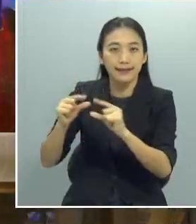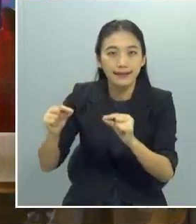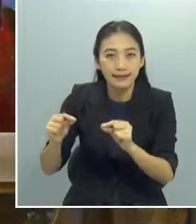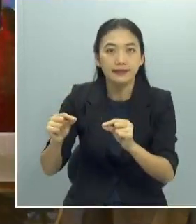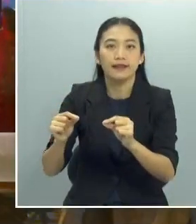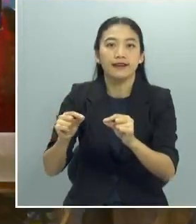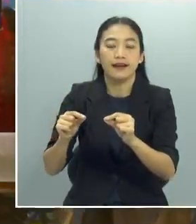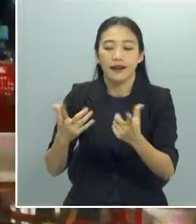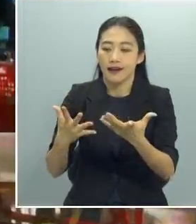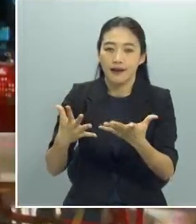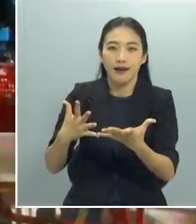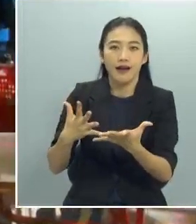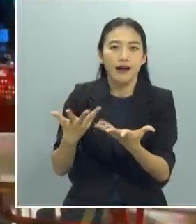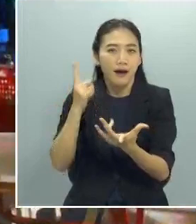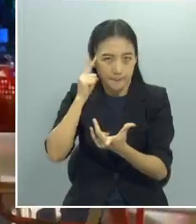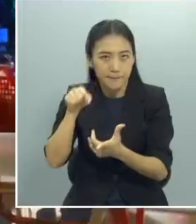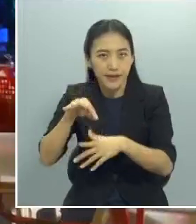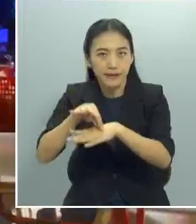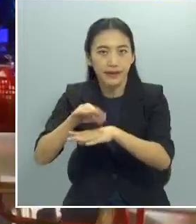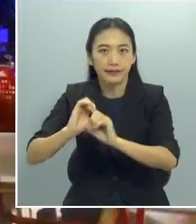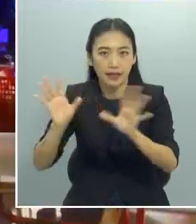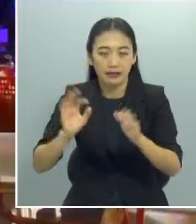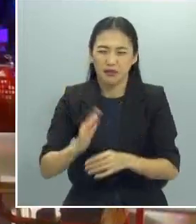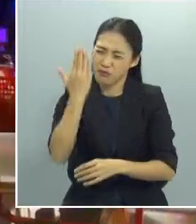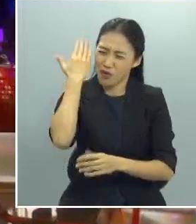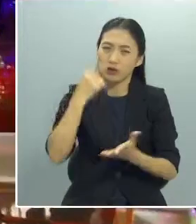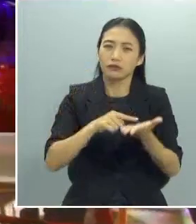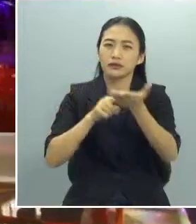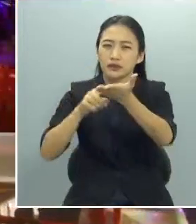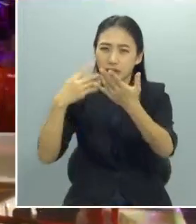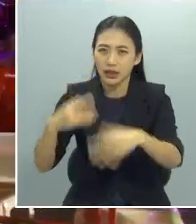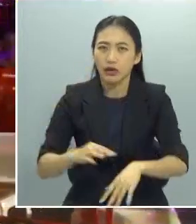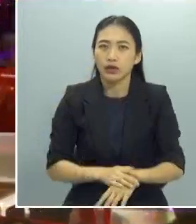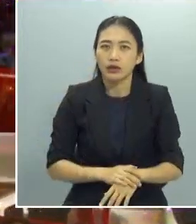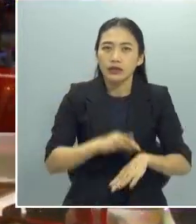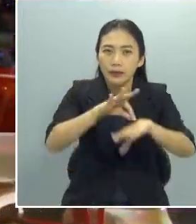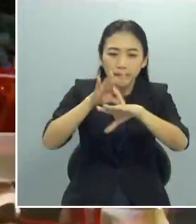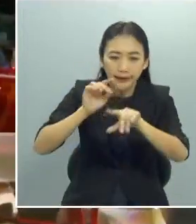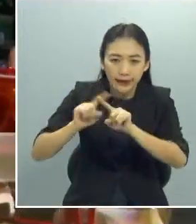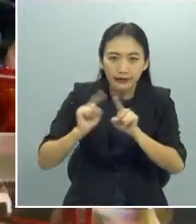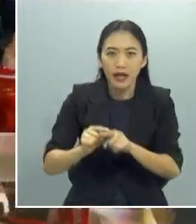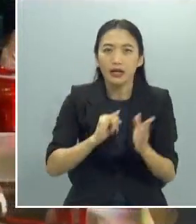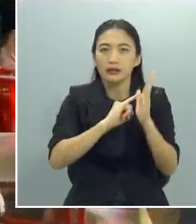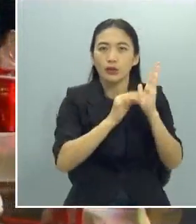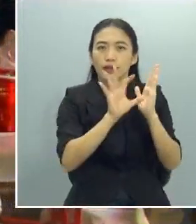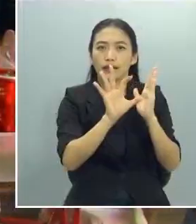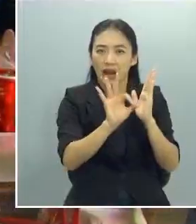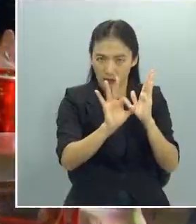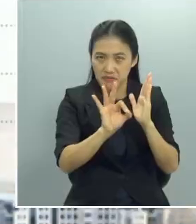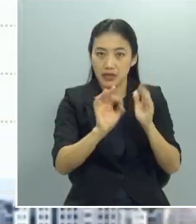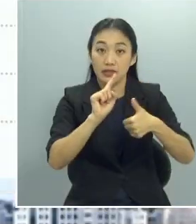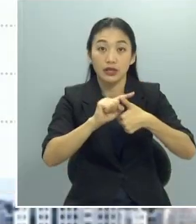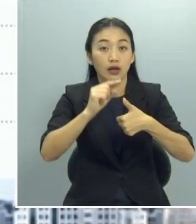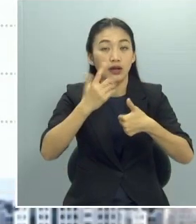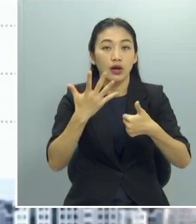นำร่อง 9จุด 9จังหวัดเป็นแหล่งท่องเที่ยวยามค่ำคืนซึ่งระบุว่าศักยภาพสูงประกอบด้วยกทมก็คือ